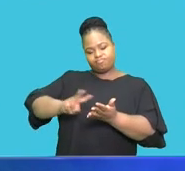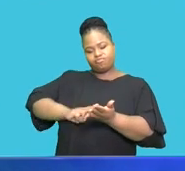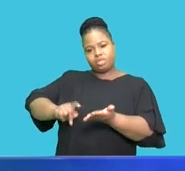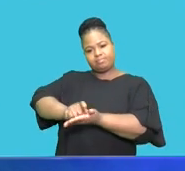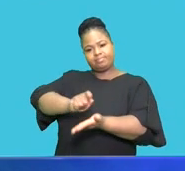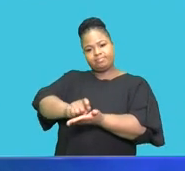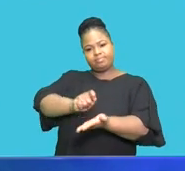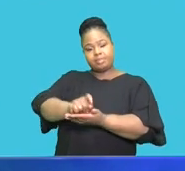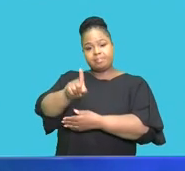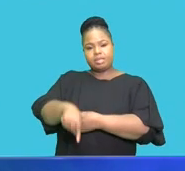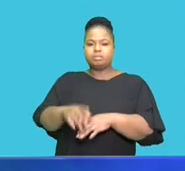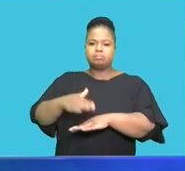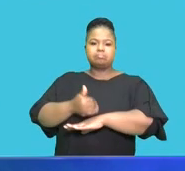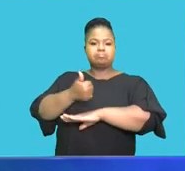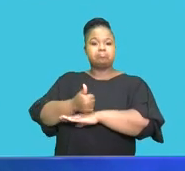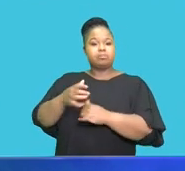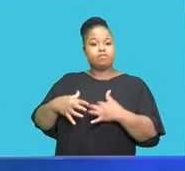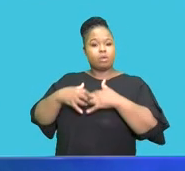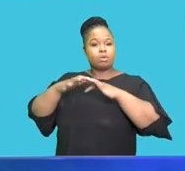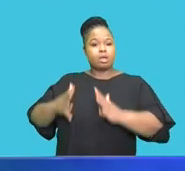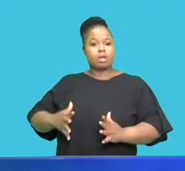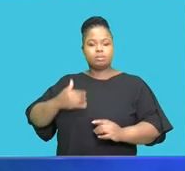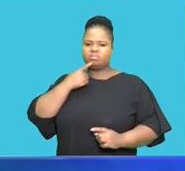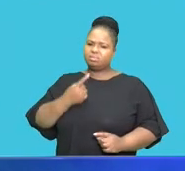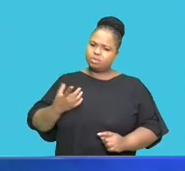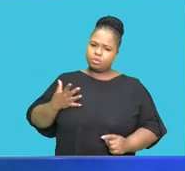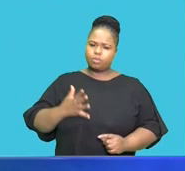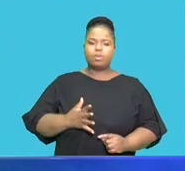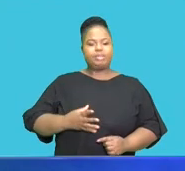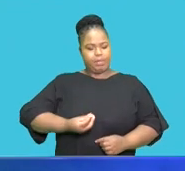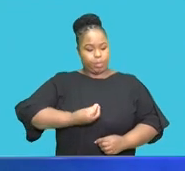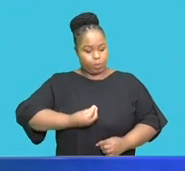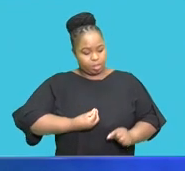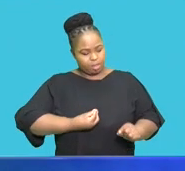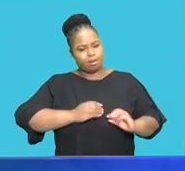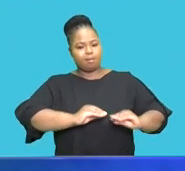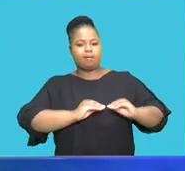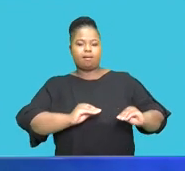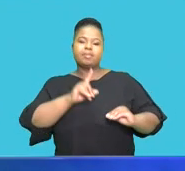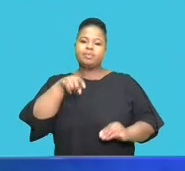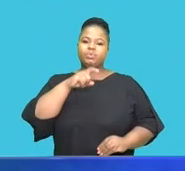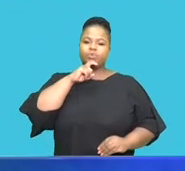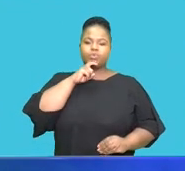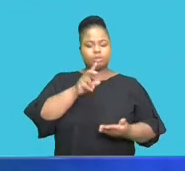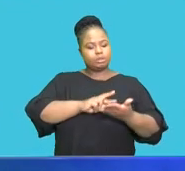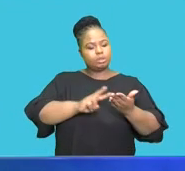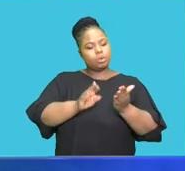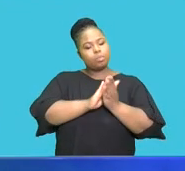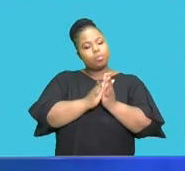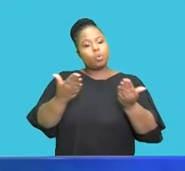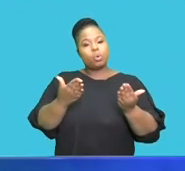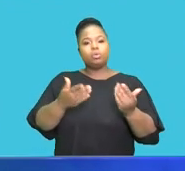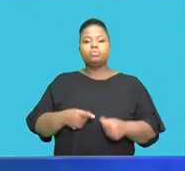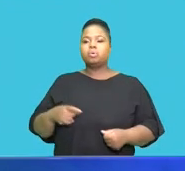nokubhala. Umsunguli wenhlangano uDende Boshomane uthi into abayifunayo kulugoba lisemanzi ekutheni abafundi besebenzise izincwadi